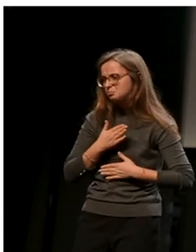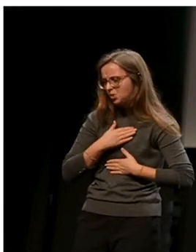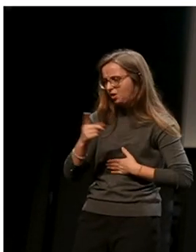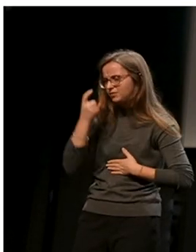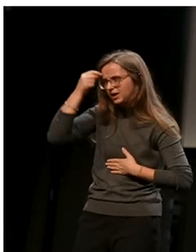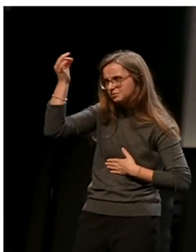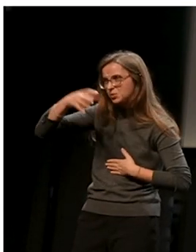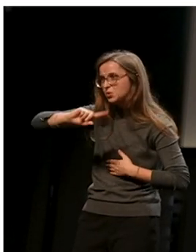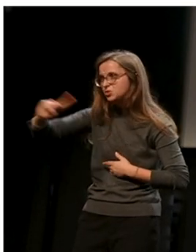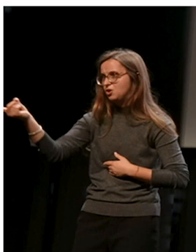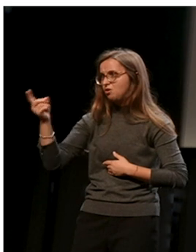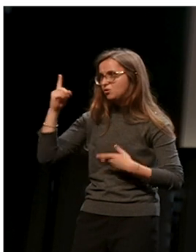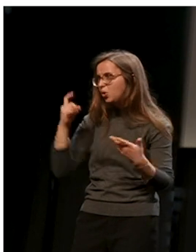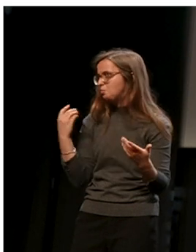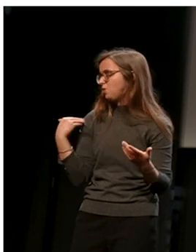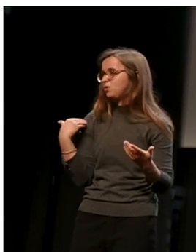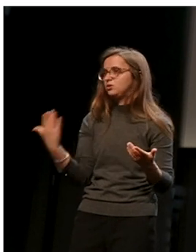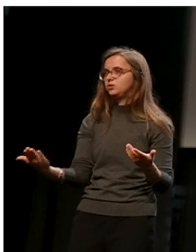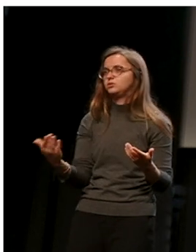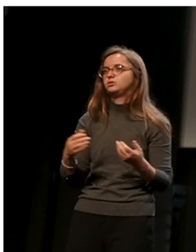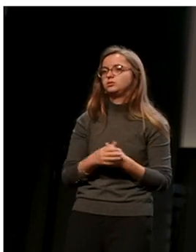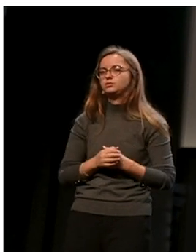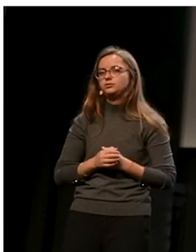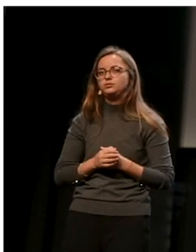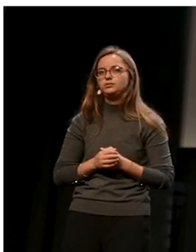vaseux. C'est pas...